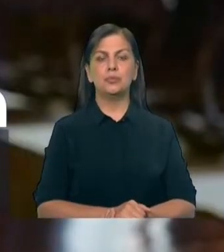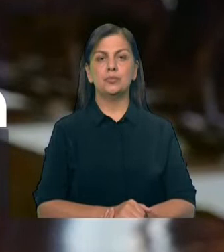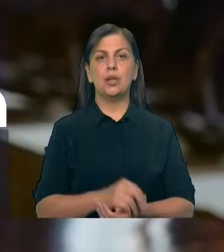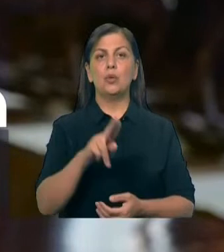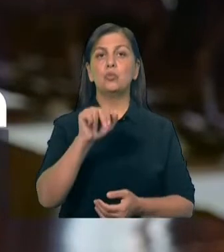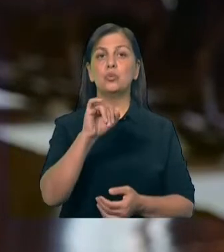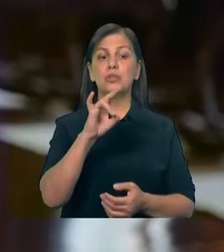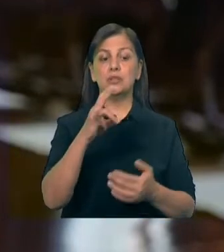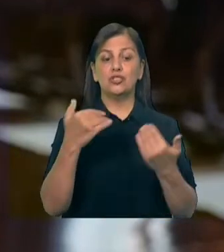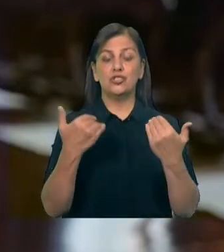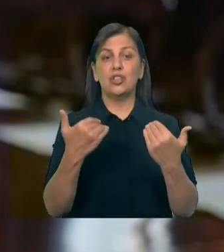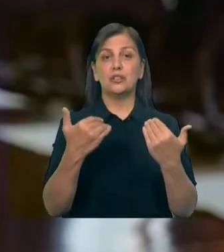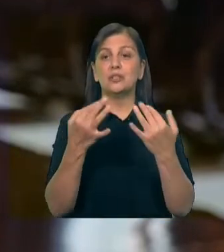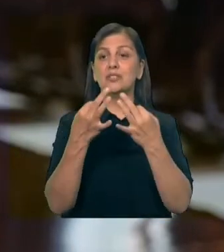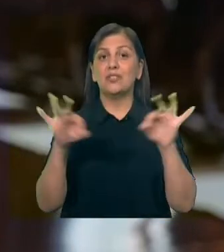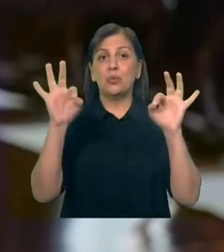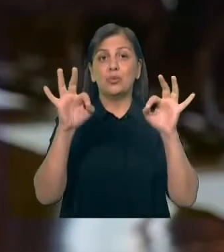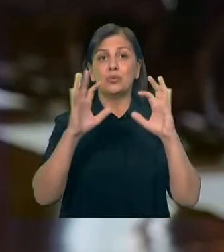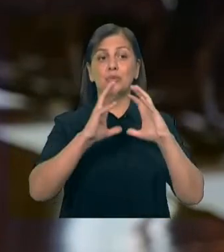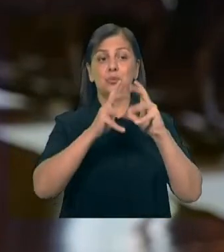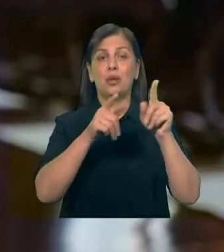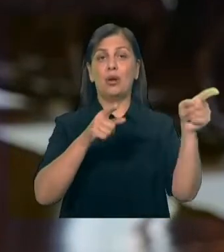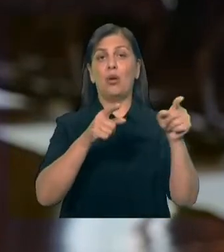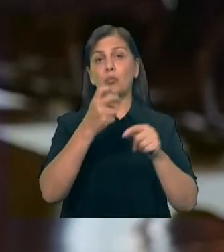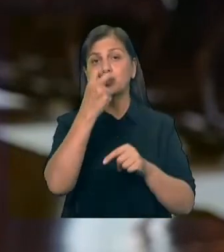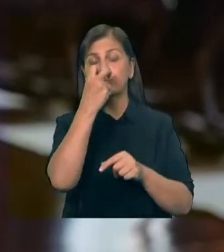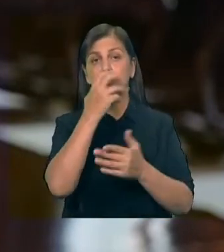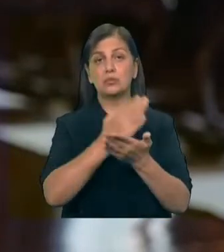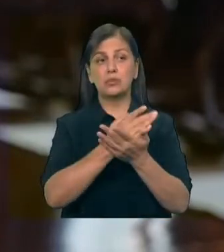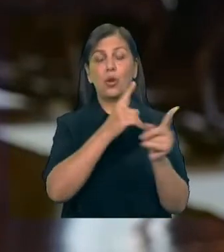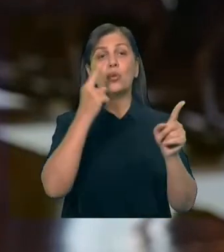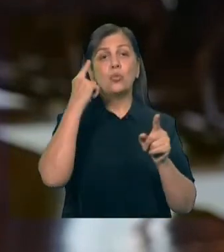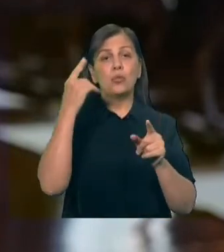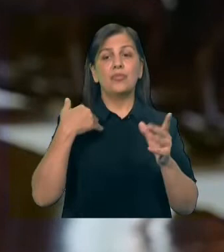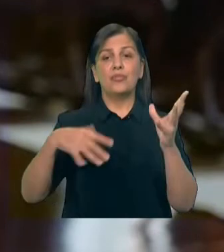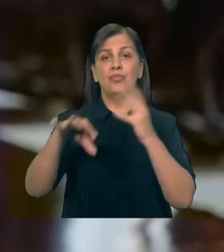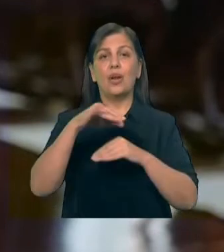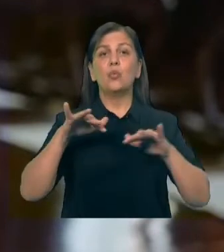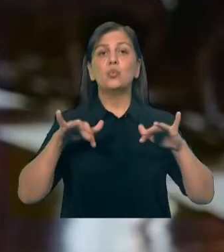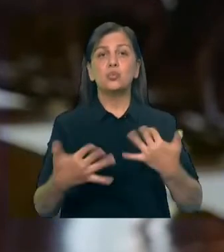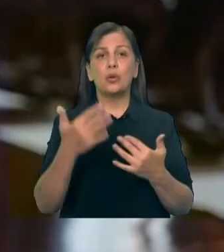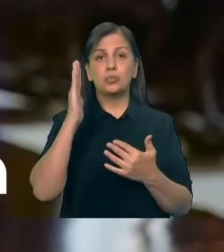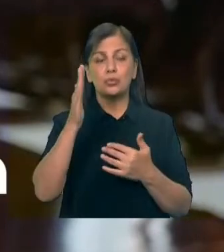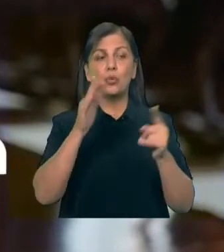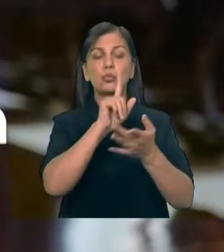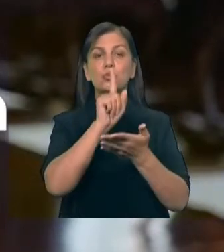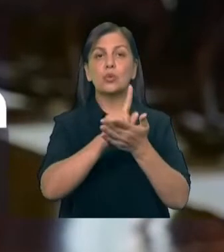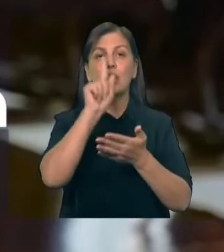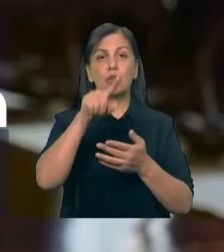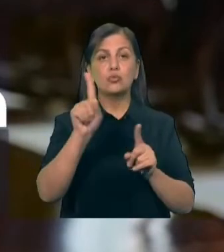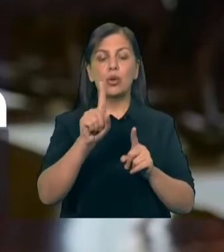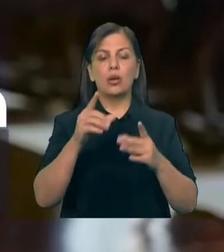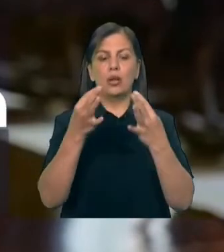Putin hazırda azad dünya ilə qumar oynayır və düşünür ki, biz onun təcavüzü qarşısında yorulacağıq. Lakin bir şeyi bilməlidir. Azadlığı